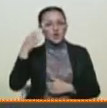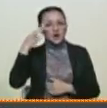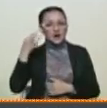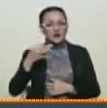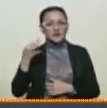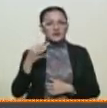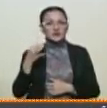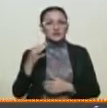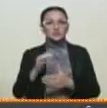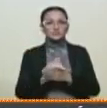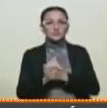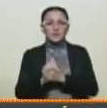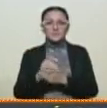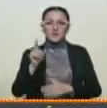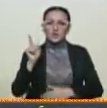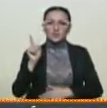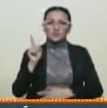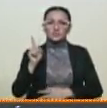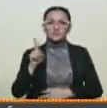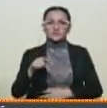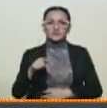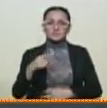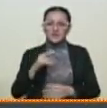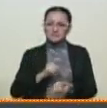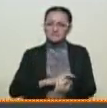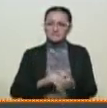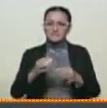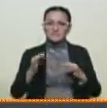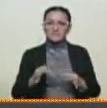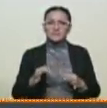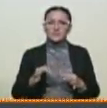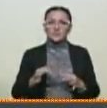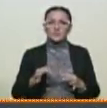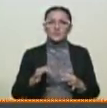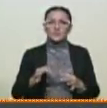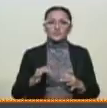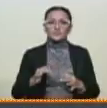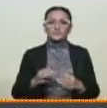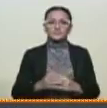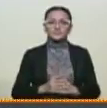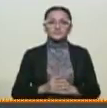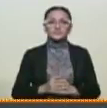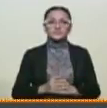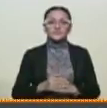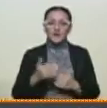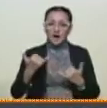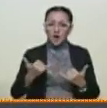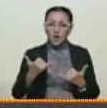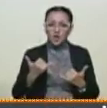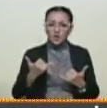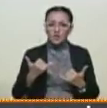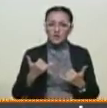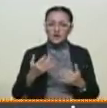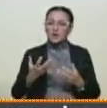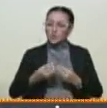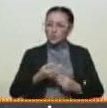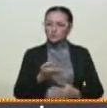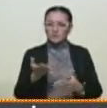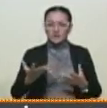мы однозначно констатировали факт, что нас не удовлетворяет это ни белорусов, ни